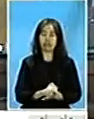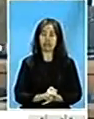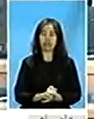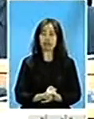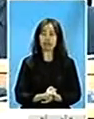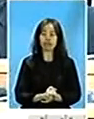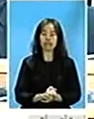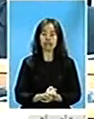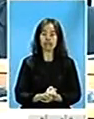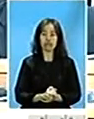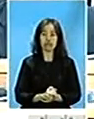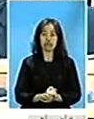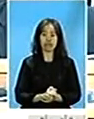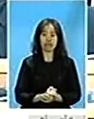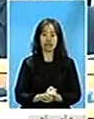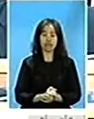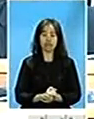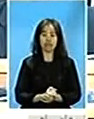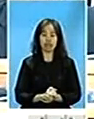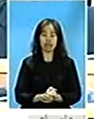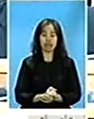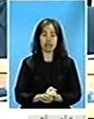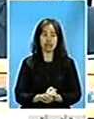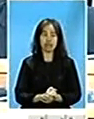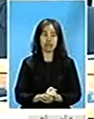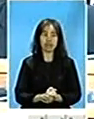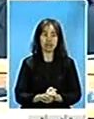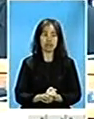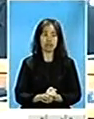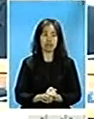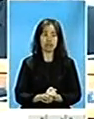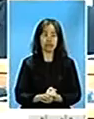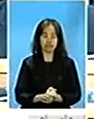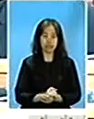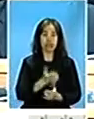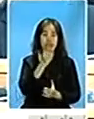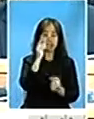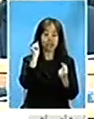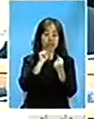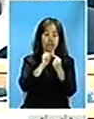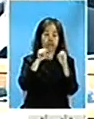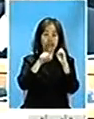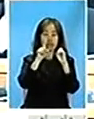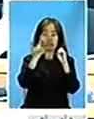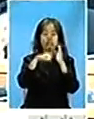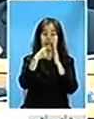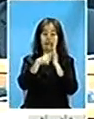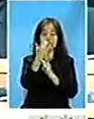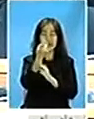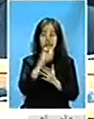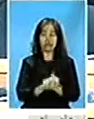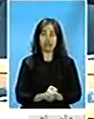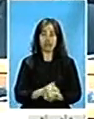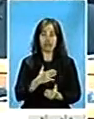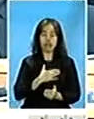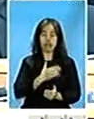านประธานครับงั้นผมก ็ ขอเข้าถึงเลยครับท่านประธานครับสาเหตุที่ผมข